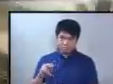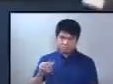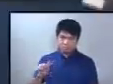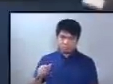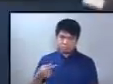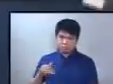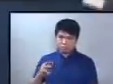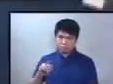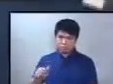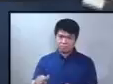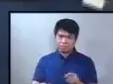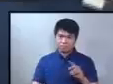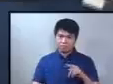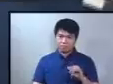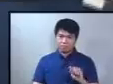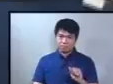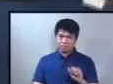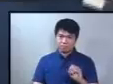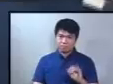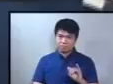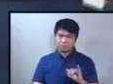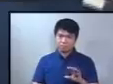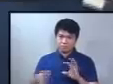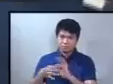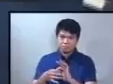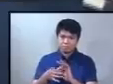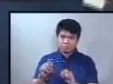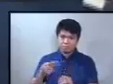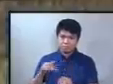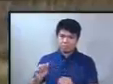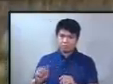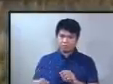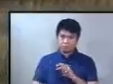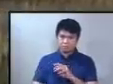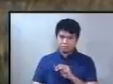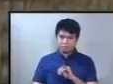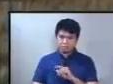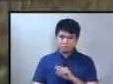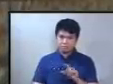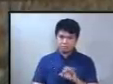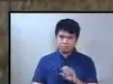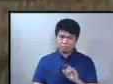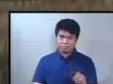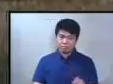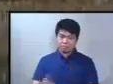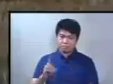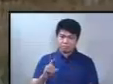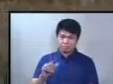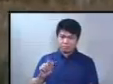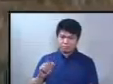Bridge, ang Pangil Bay Bridge na magkukonekta sa Tangub City, Misamis Occidental at Tubod-Lanao del Norte,